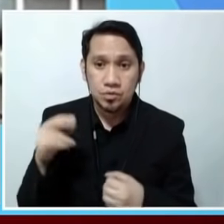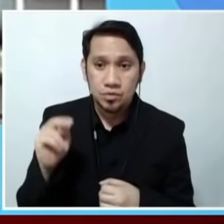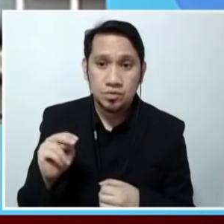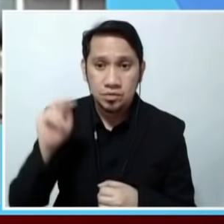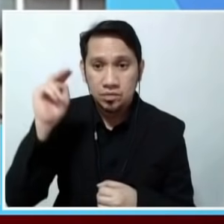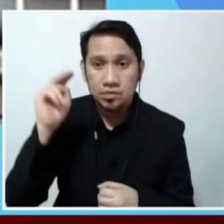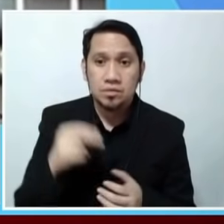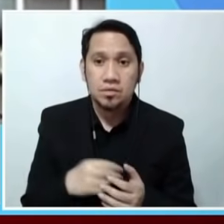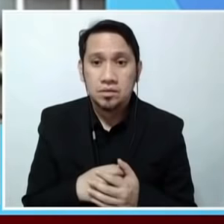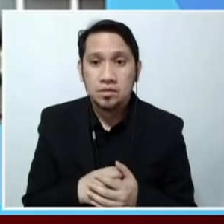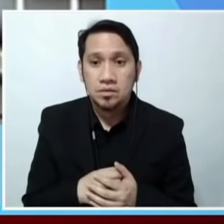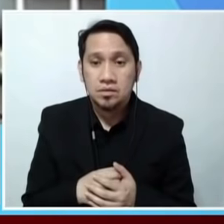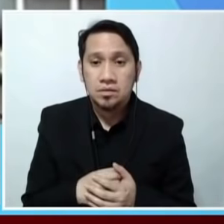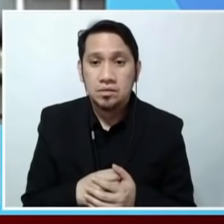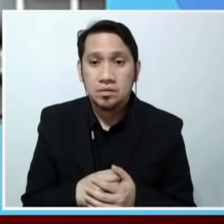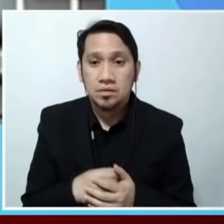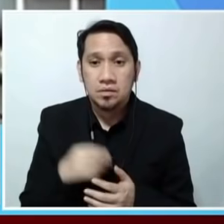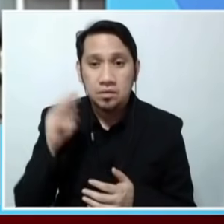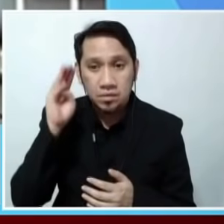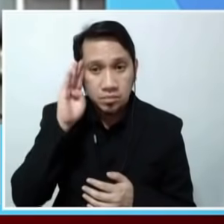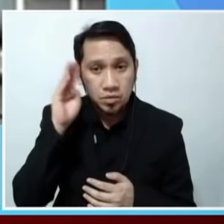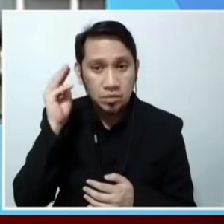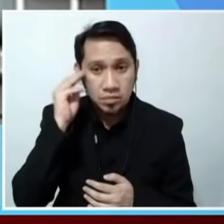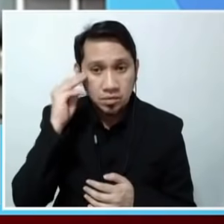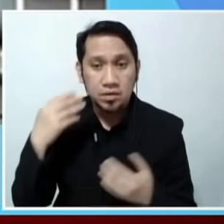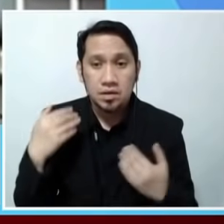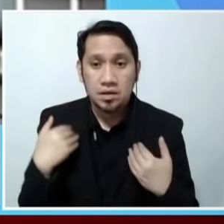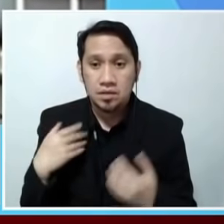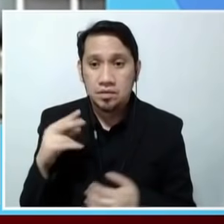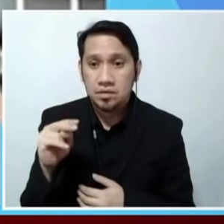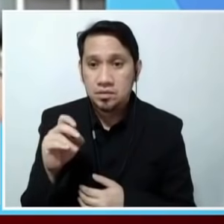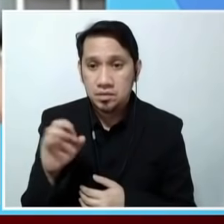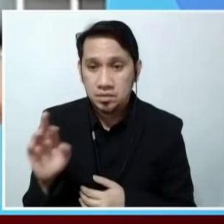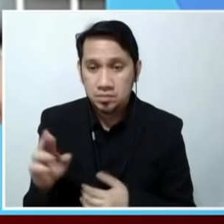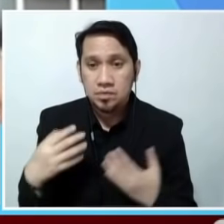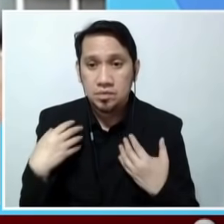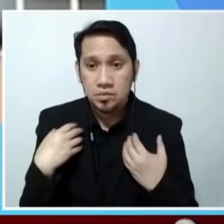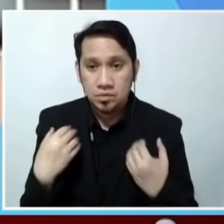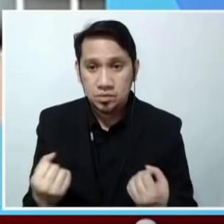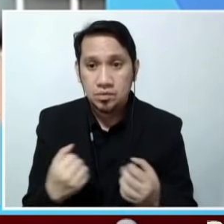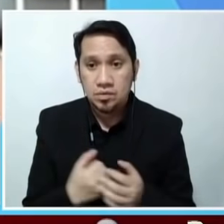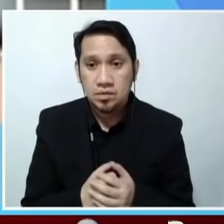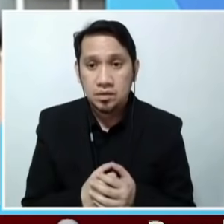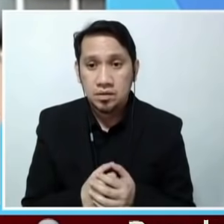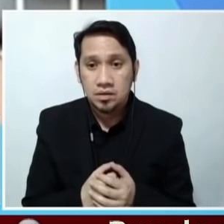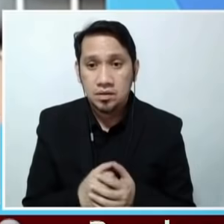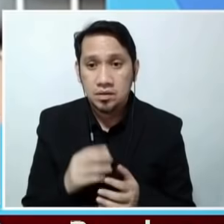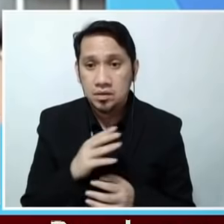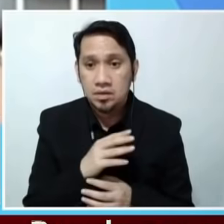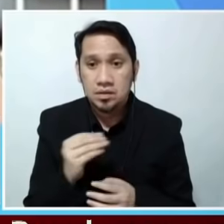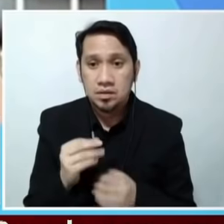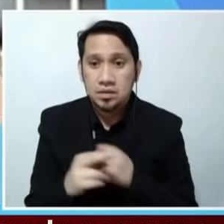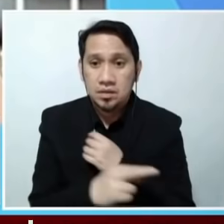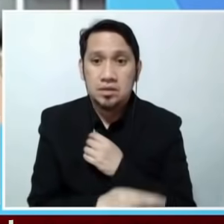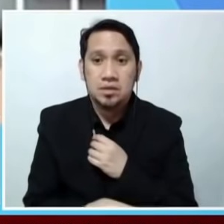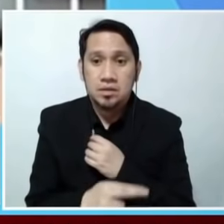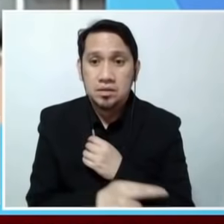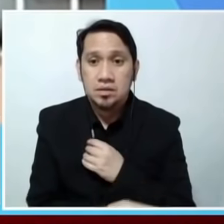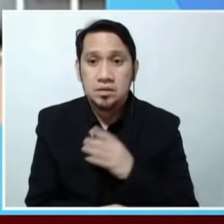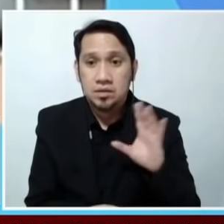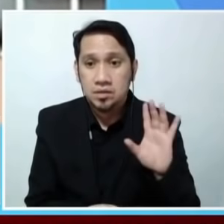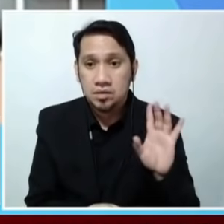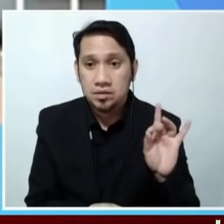norte. Si Bongbong may NCR din, malakas din naman kahit paano. Tapos si Region 8. Pero